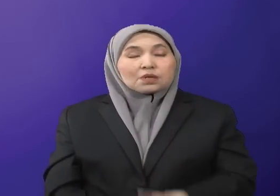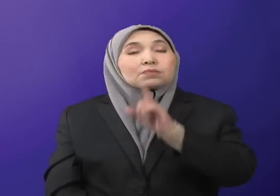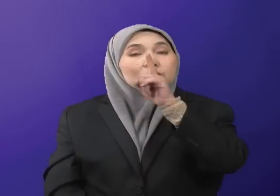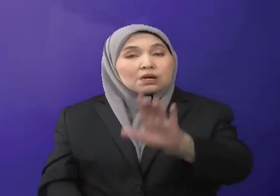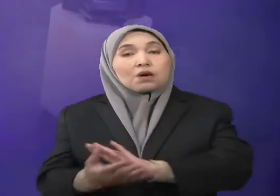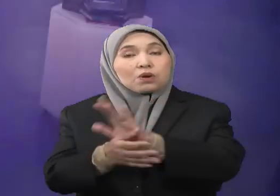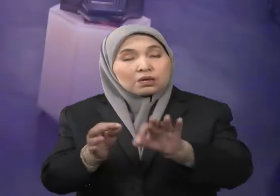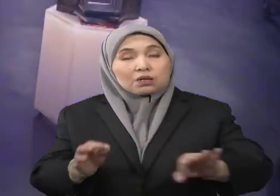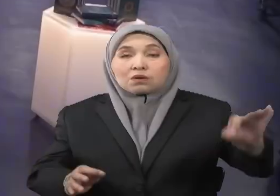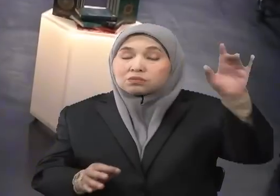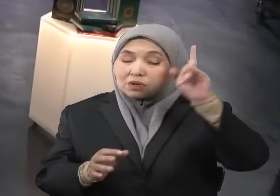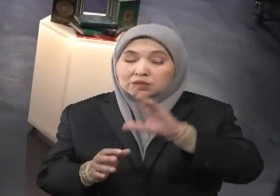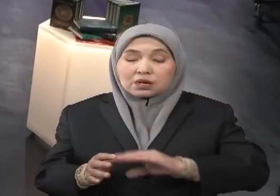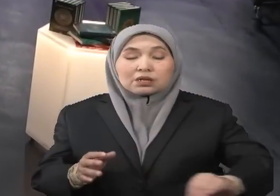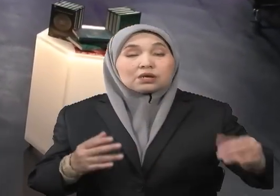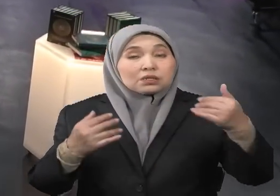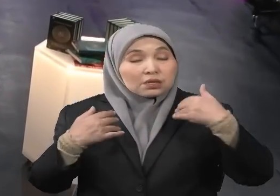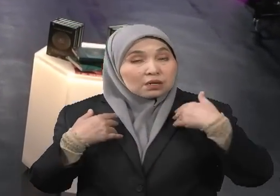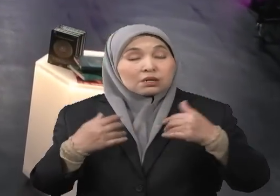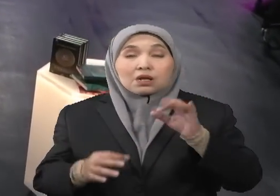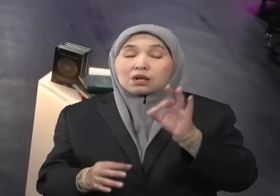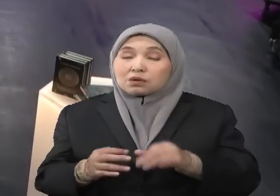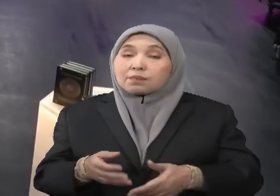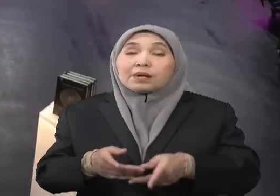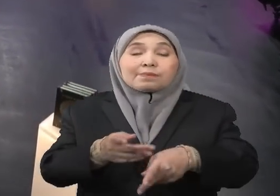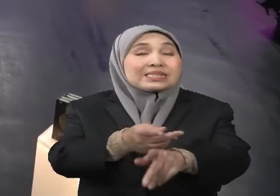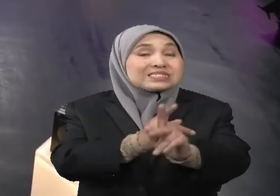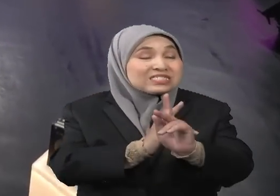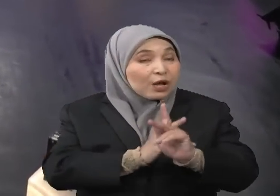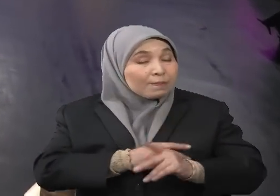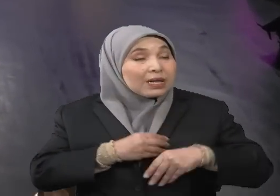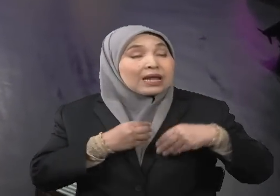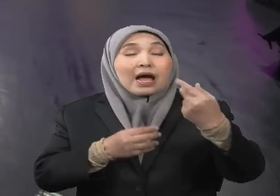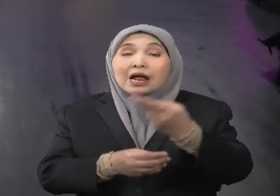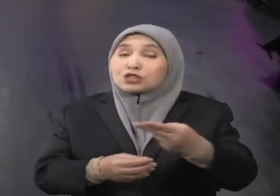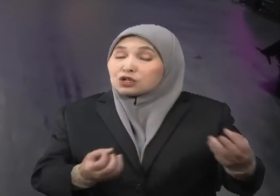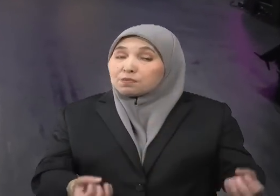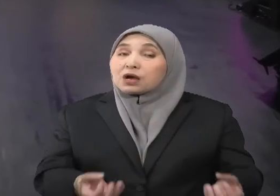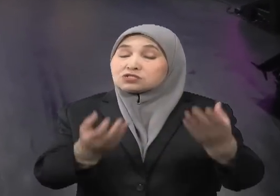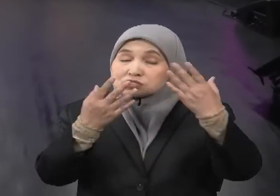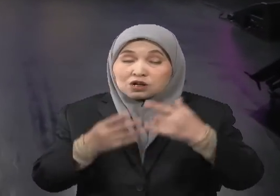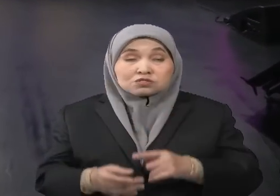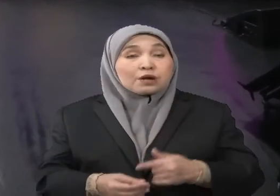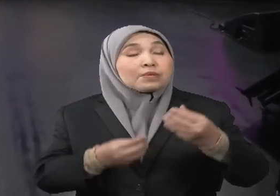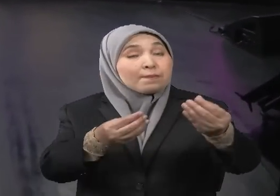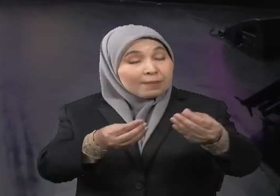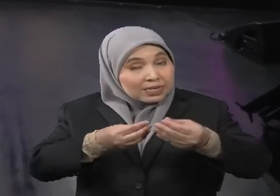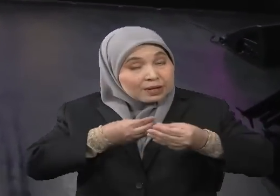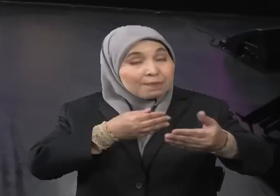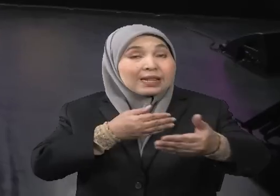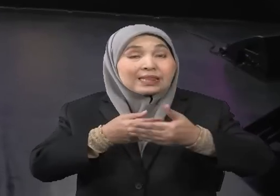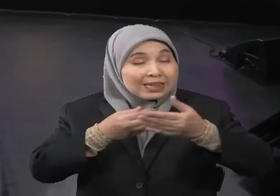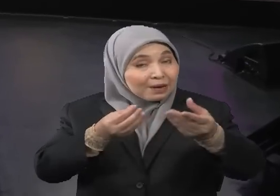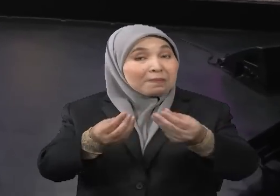dan antara ahli kitab Adian jika engkau meminjamkan kepadanya hati hambanya niscaya dia mengembalikan kepadamu tetapi